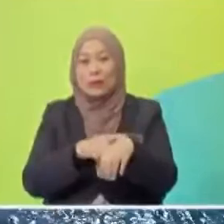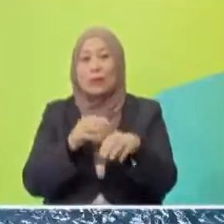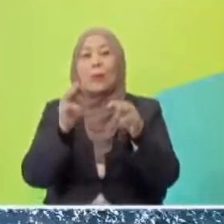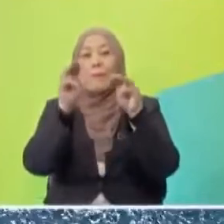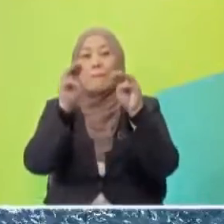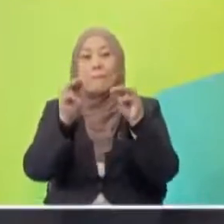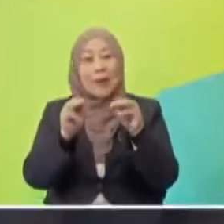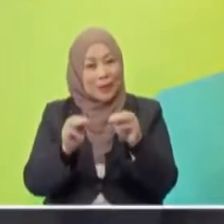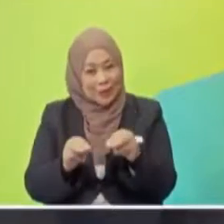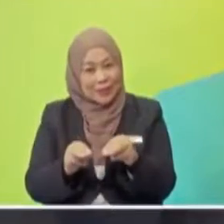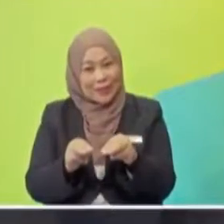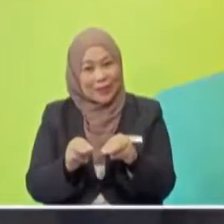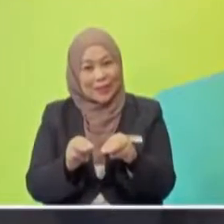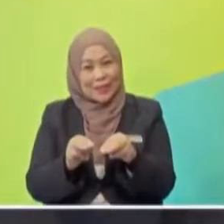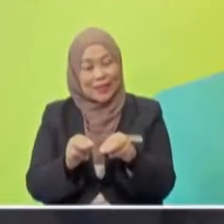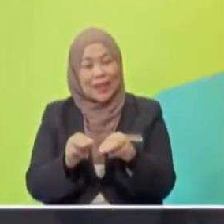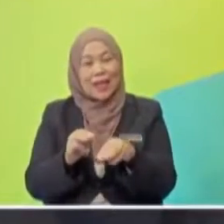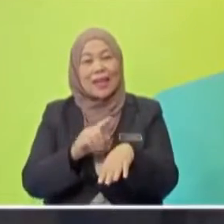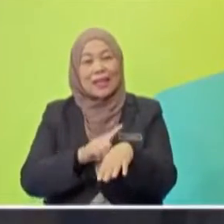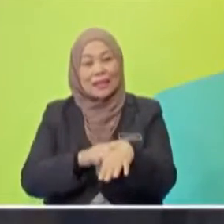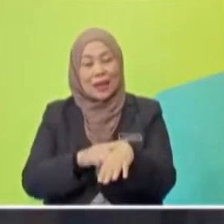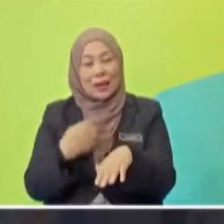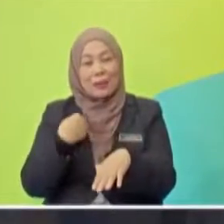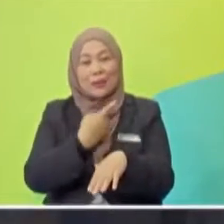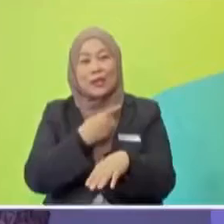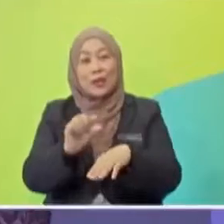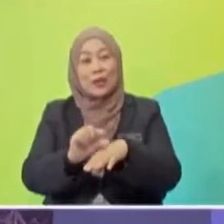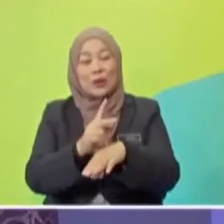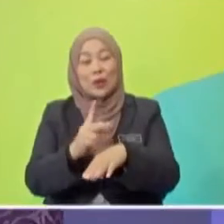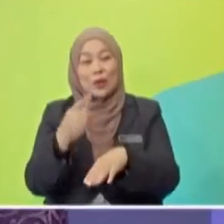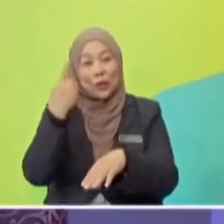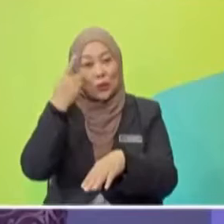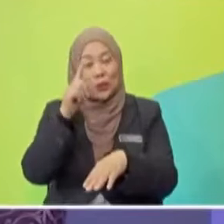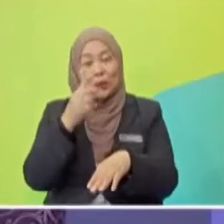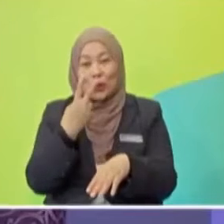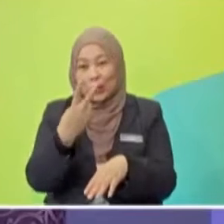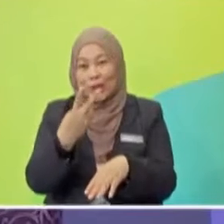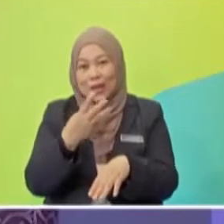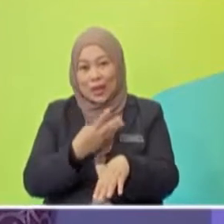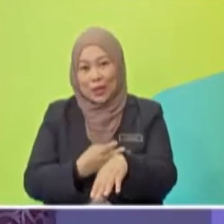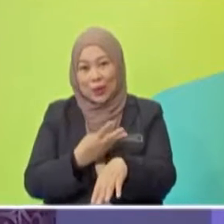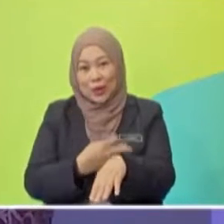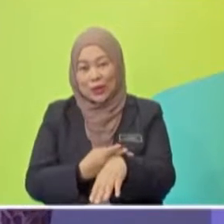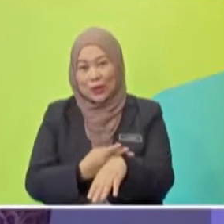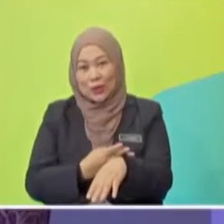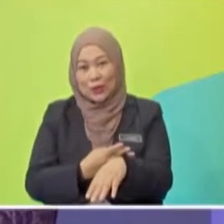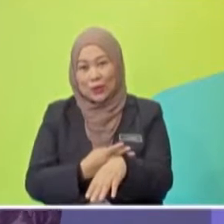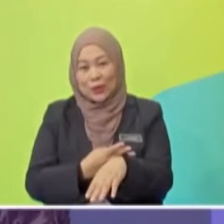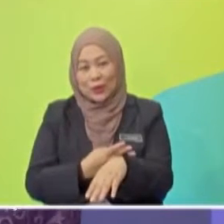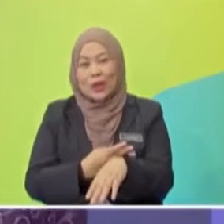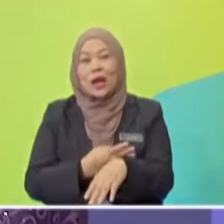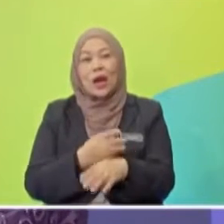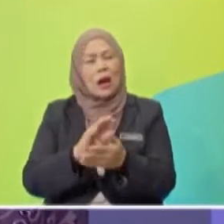jam kita gunakan untuk melihat waktu jam ini ciptaan manusia kayak murid-murid jadi jam adalah